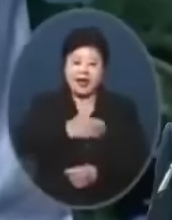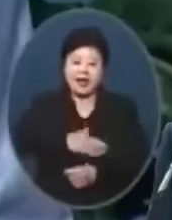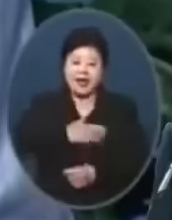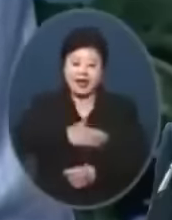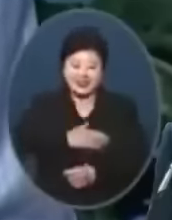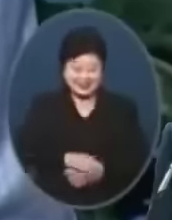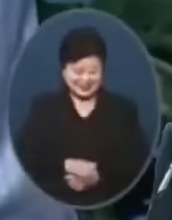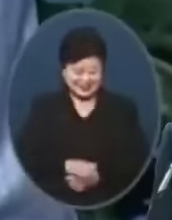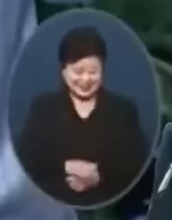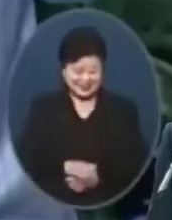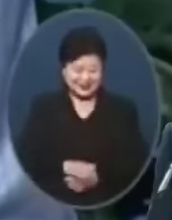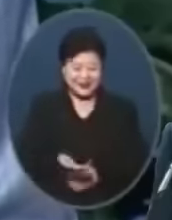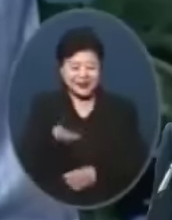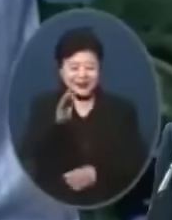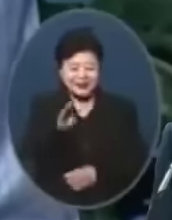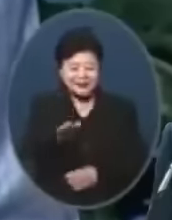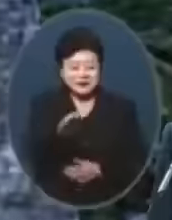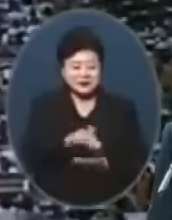그런데